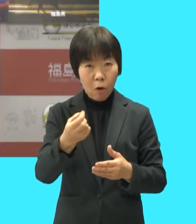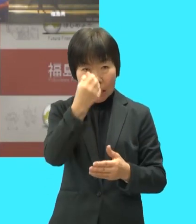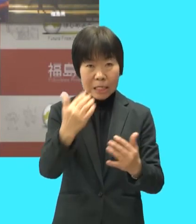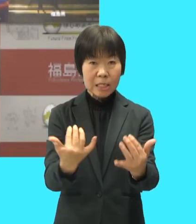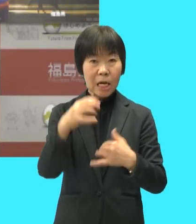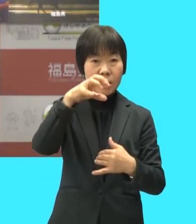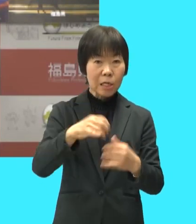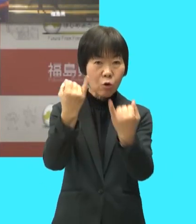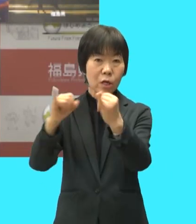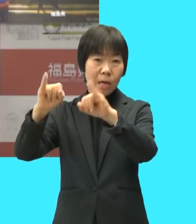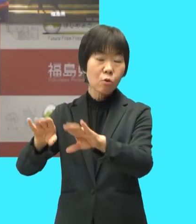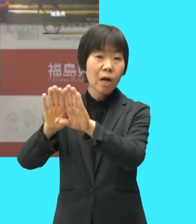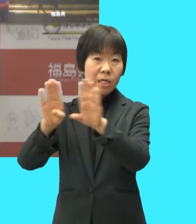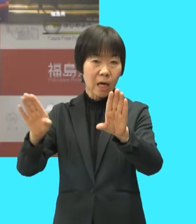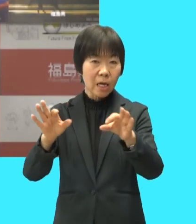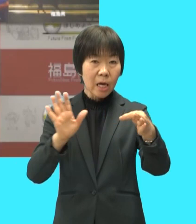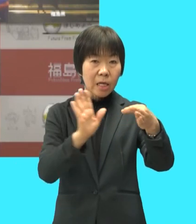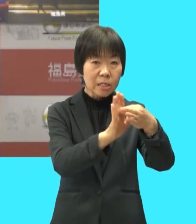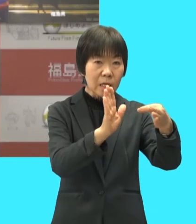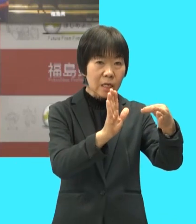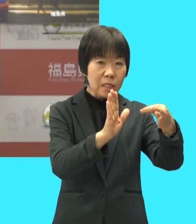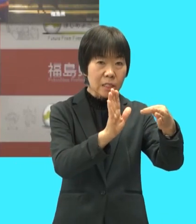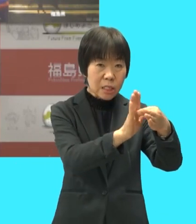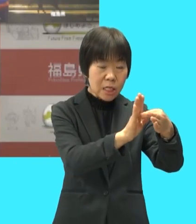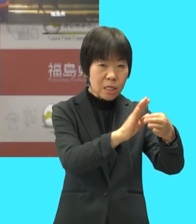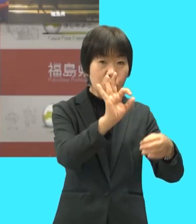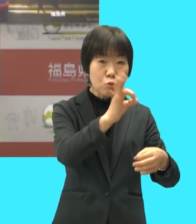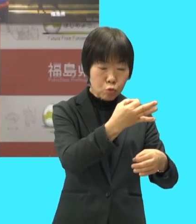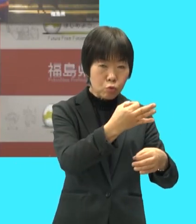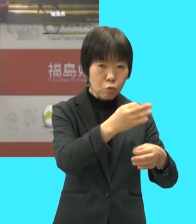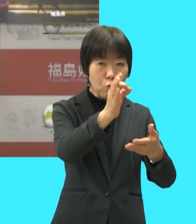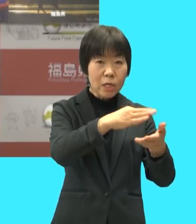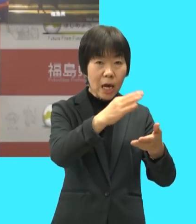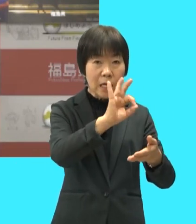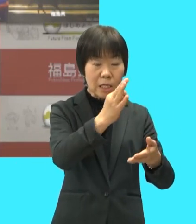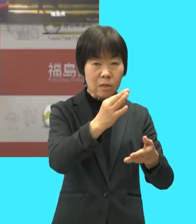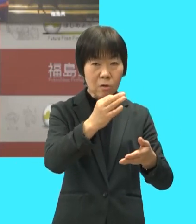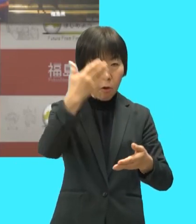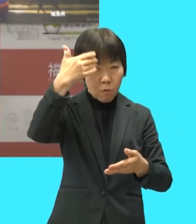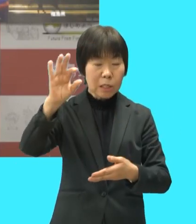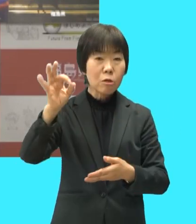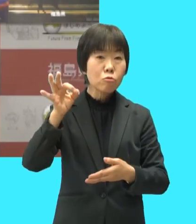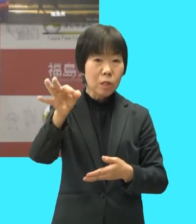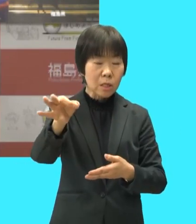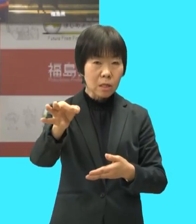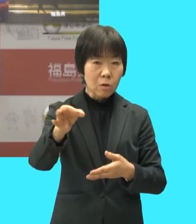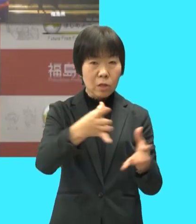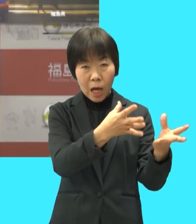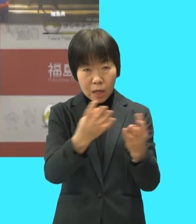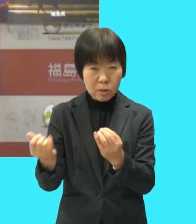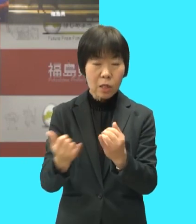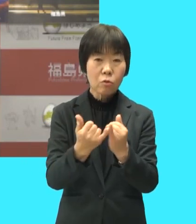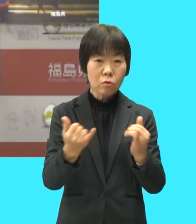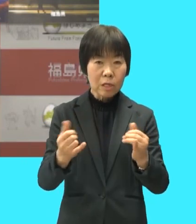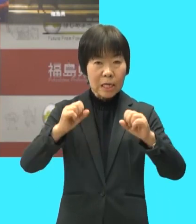ント開催やチャリティーグッズの売り上げ等による寄付金など、多くの被災者にたくさんの元